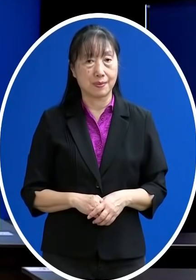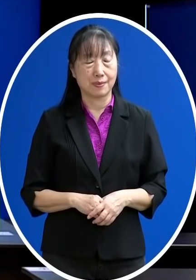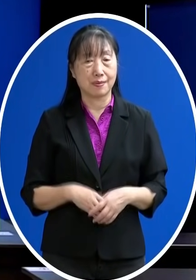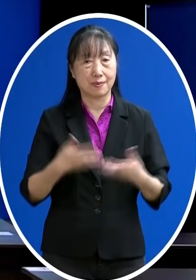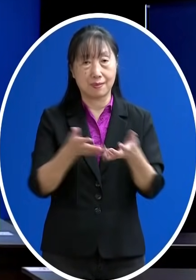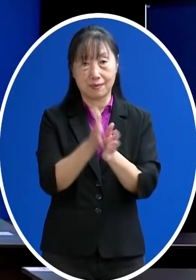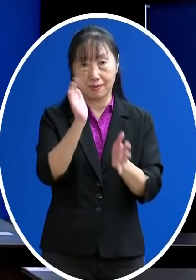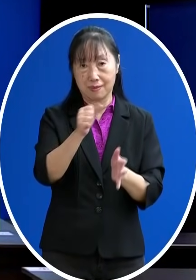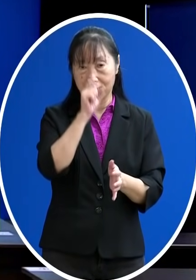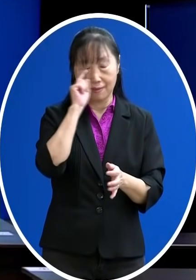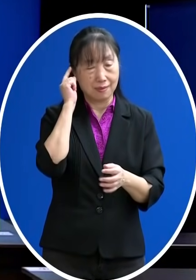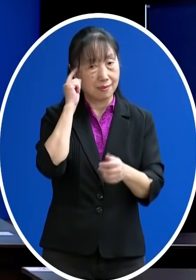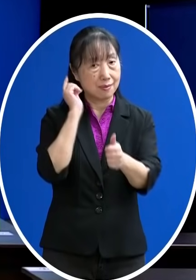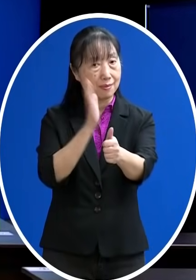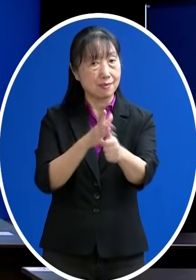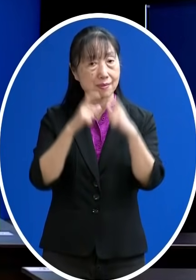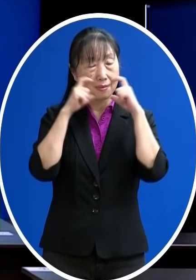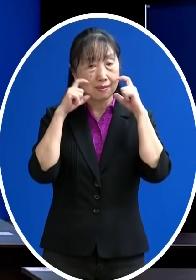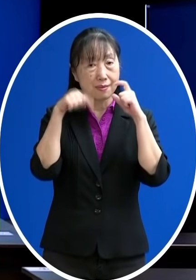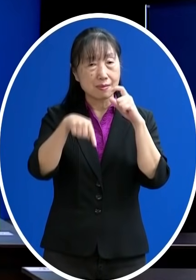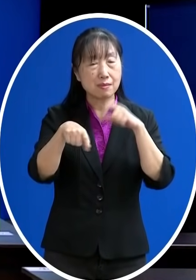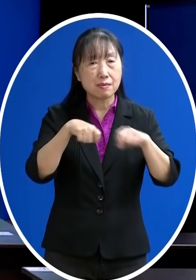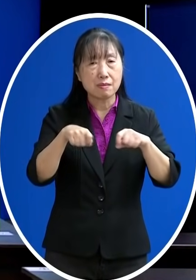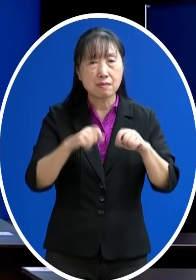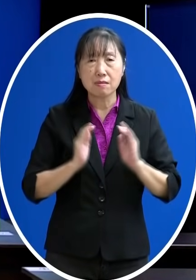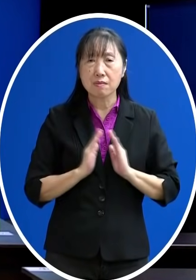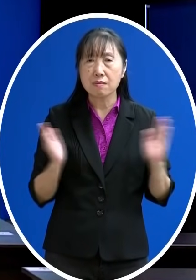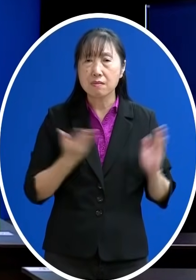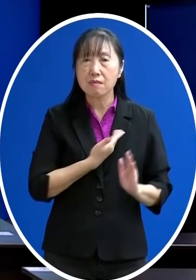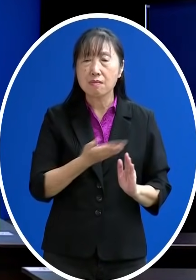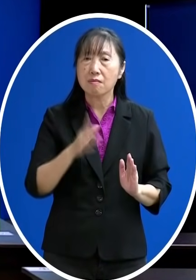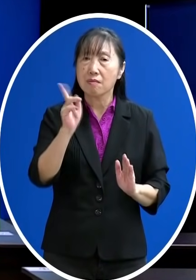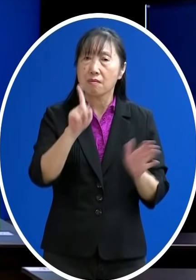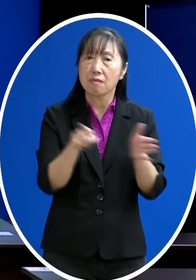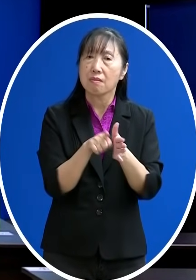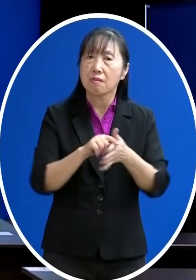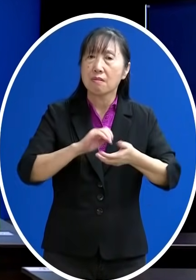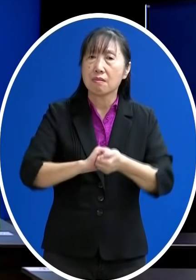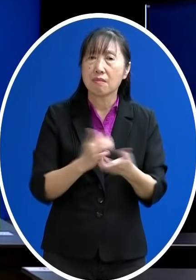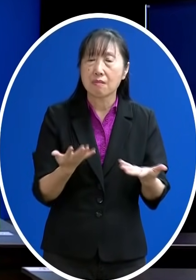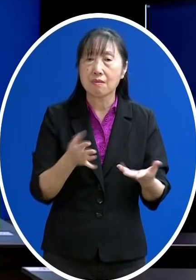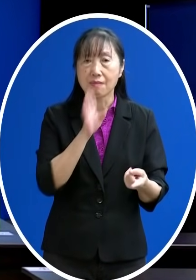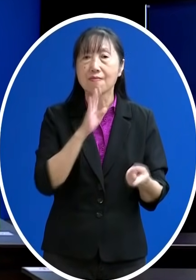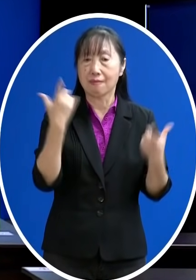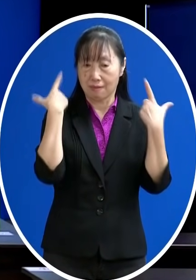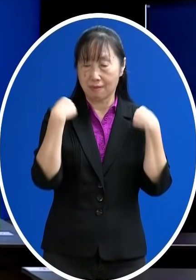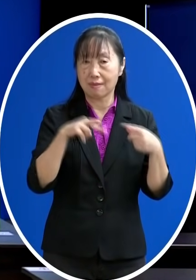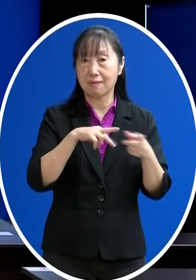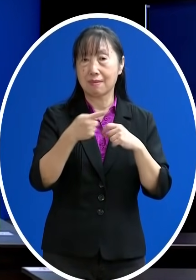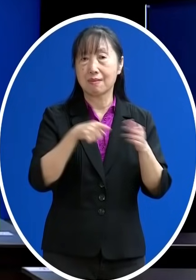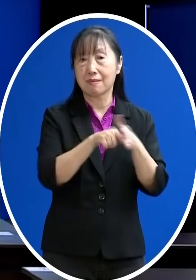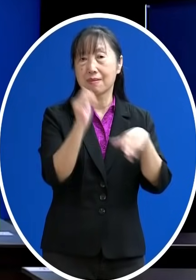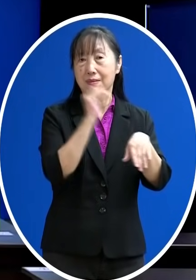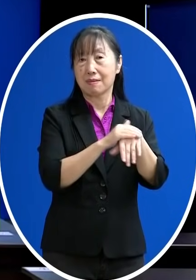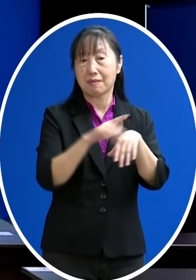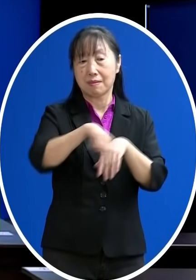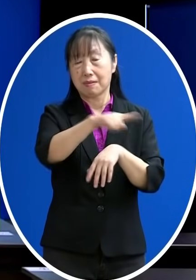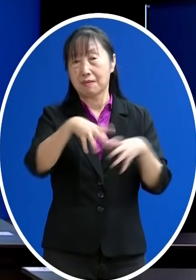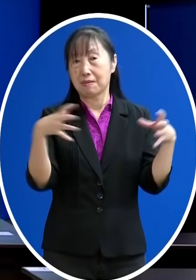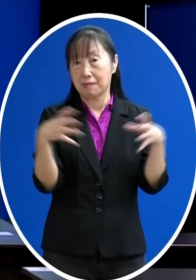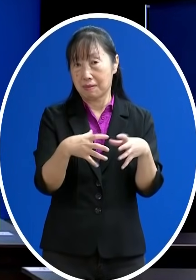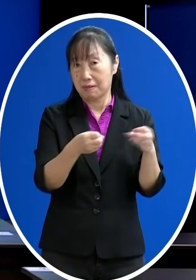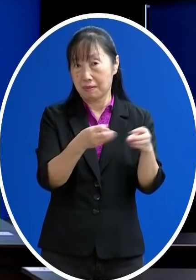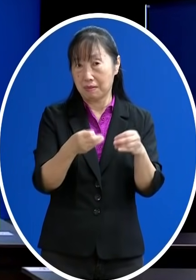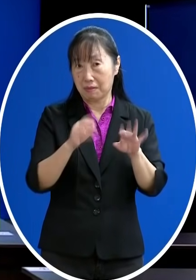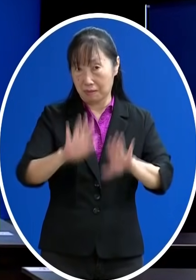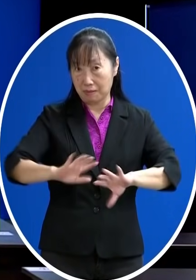部长还是想请教一下，口罩政策放宽是什么时候决定的？是原本就有跟专家讨论过要在这个时间点来做宣布